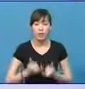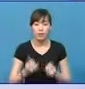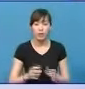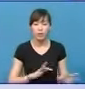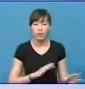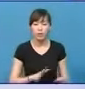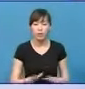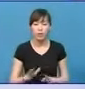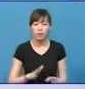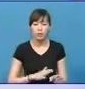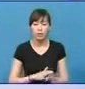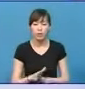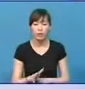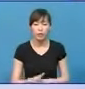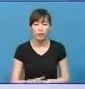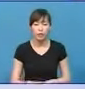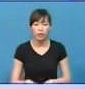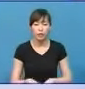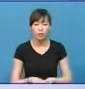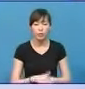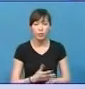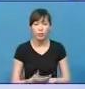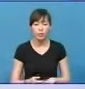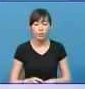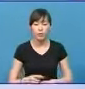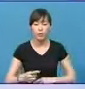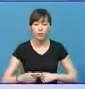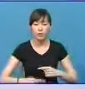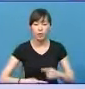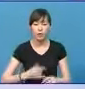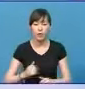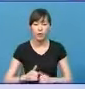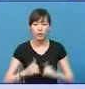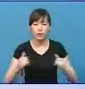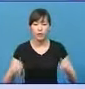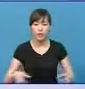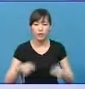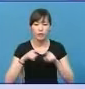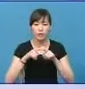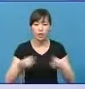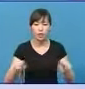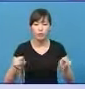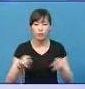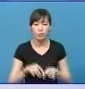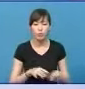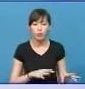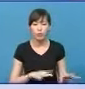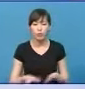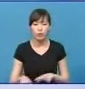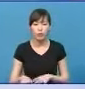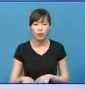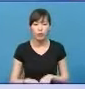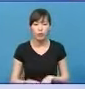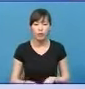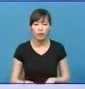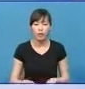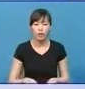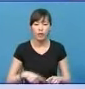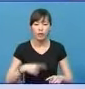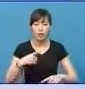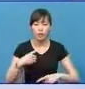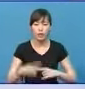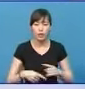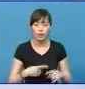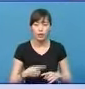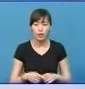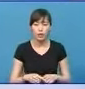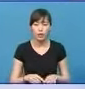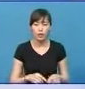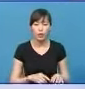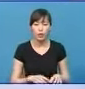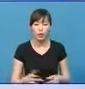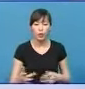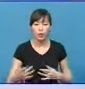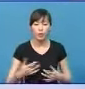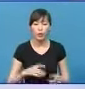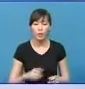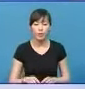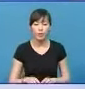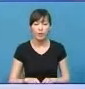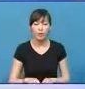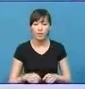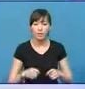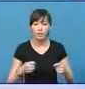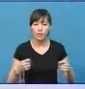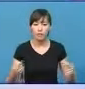өтті. Халқымыздың ұлттық салт-дәстүрін кеңінен дәріптеу мақсатында ұйымдастырылған дәстүрлі мәдениетті мерейім облыстық өнер фестивалінің шымылдығы